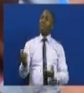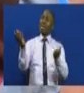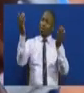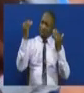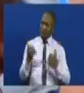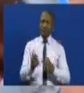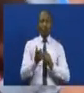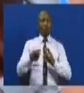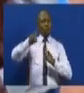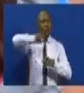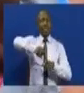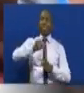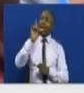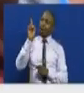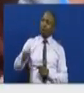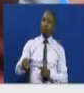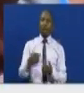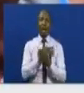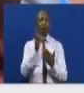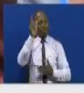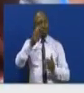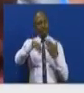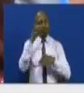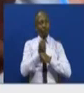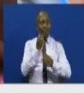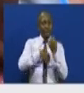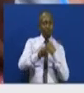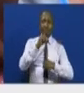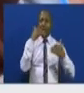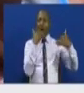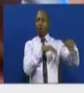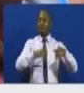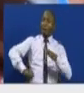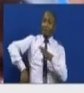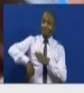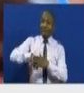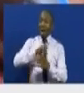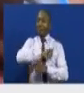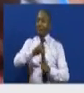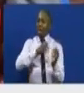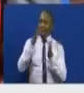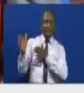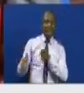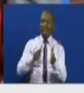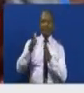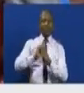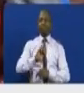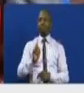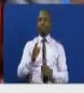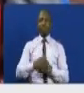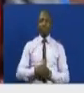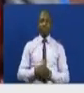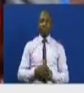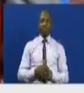huo uongezefu upo. Hakuna anayekwenda kufanya mazoezi ya kucheza mpira bila kwanza kujiandaa.